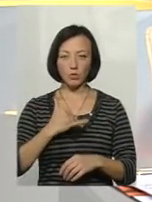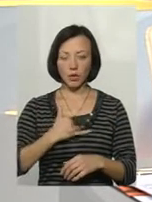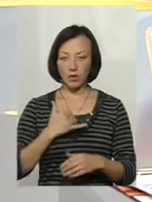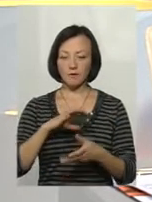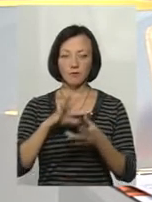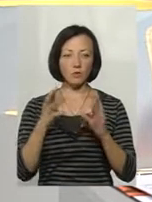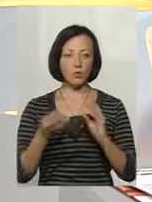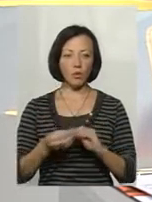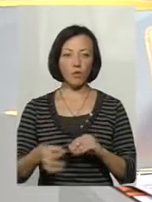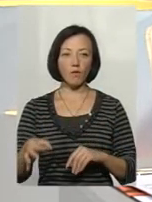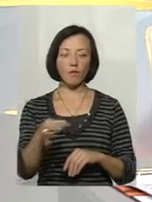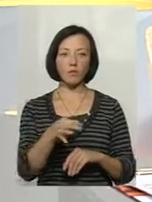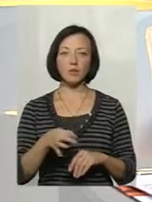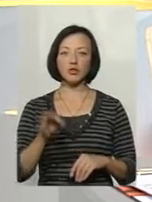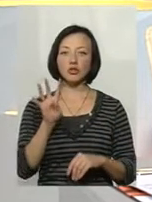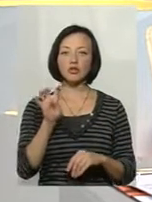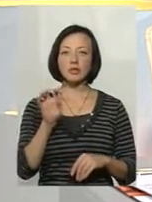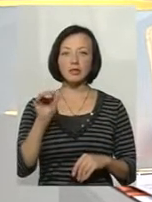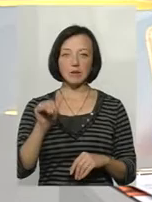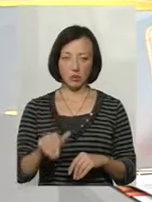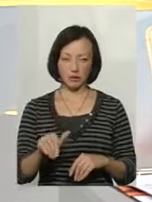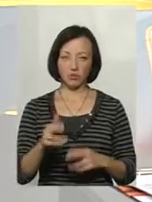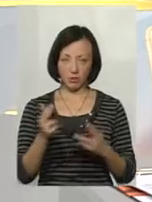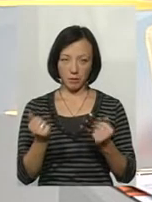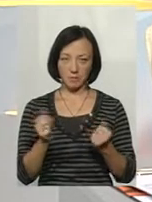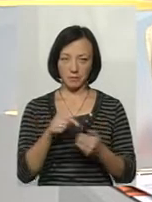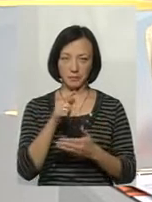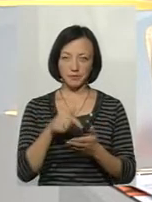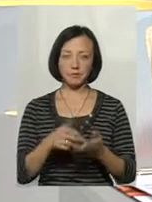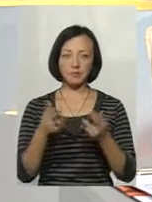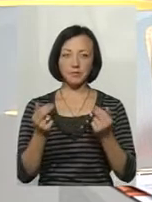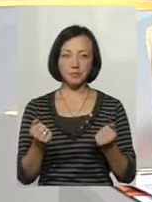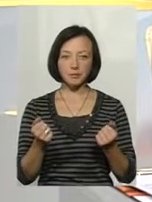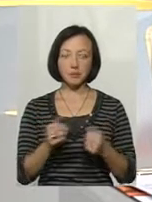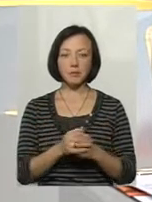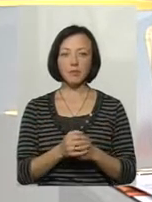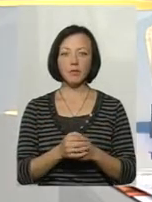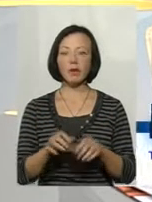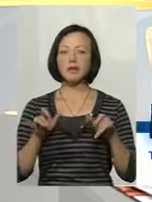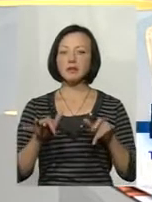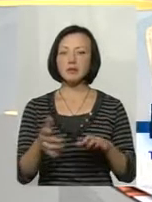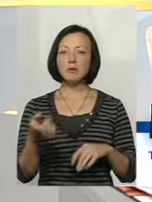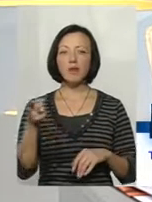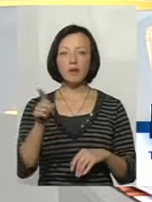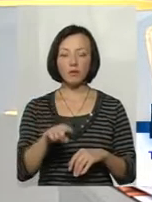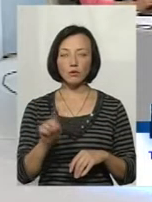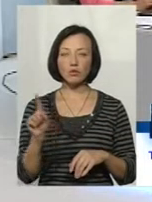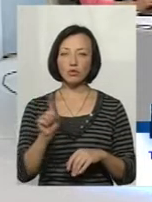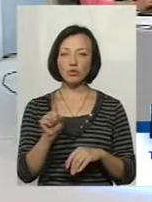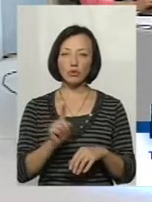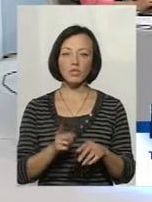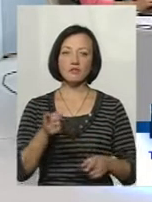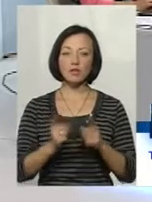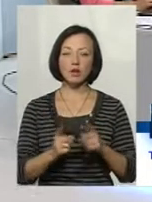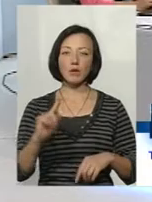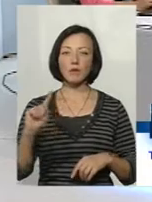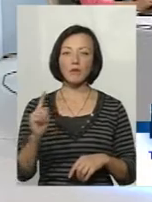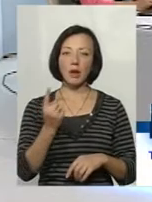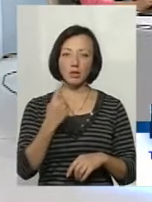нас майже 400 тисяч в області, так? Так. Справа в тому, що, звичайно,